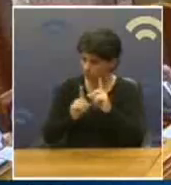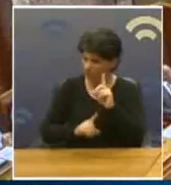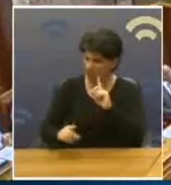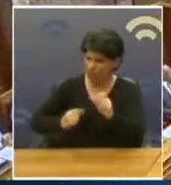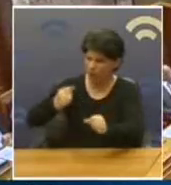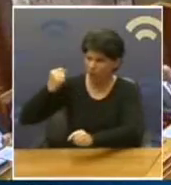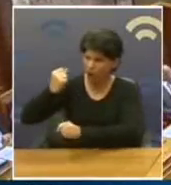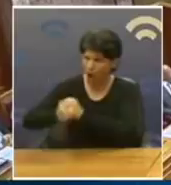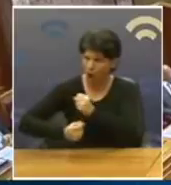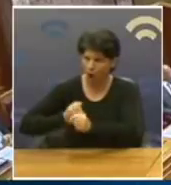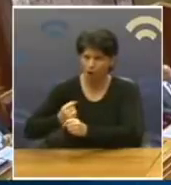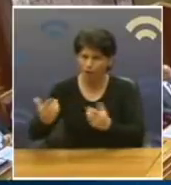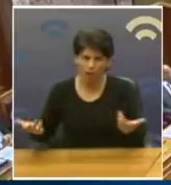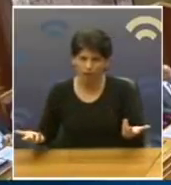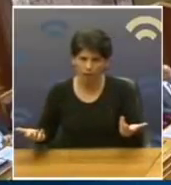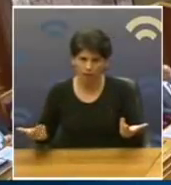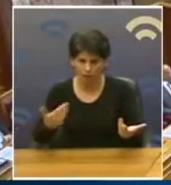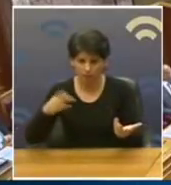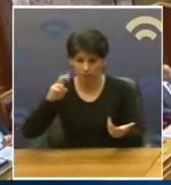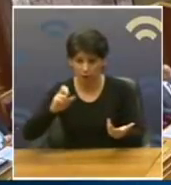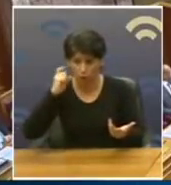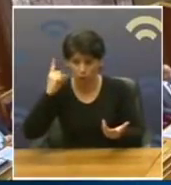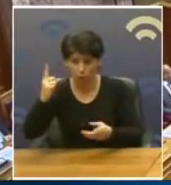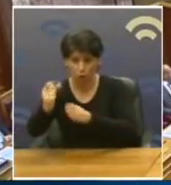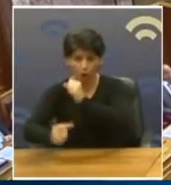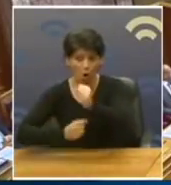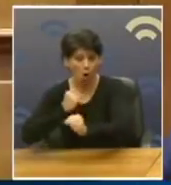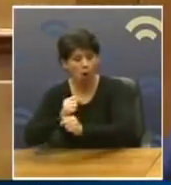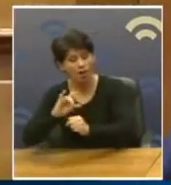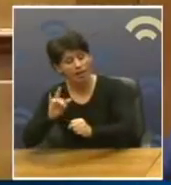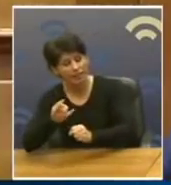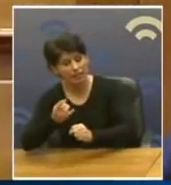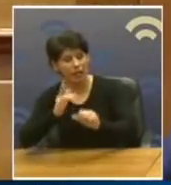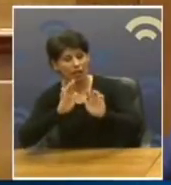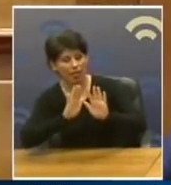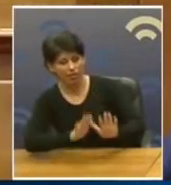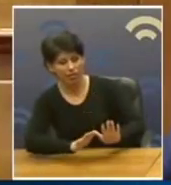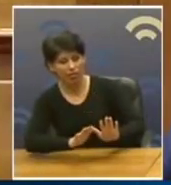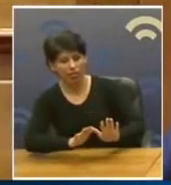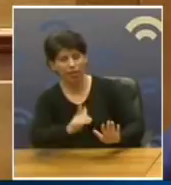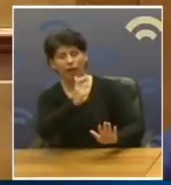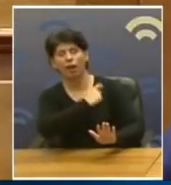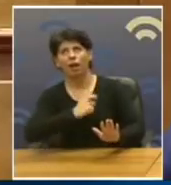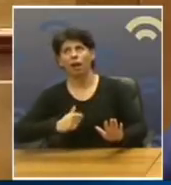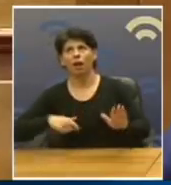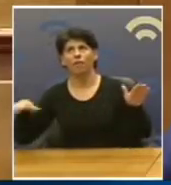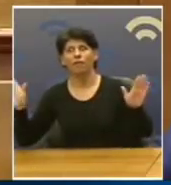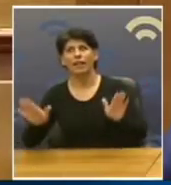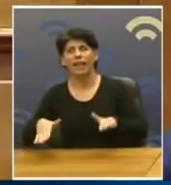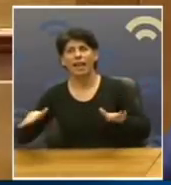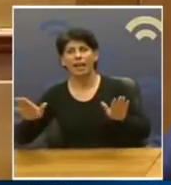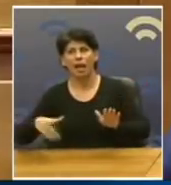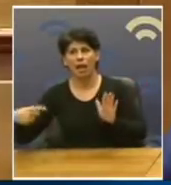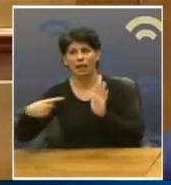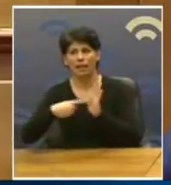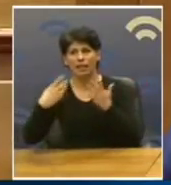χώρα? Είμαστε στον 21ο αιώνα ή έχουμε μείνει στα Ευαγγελιακά του 1901 που